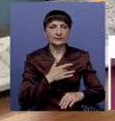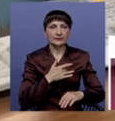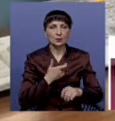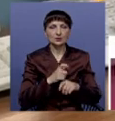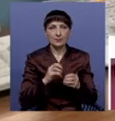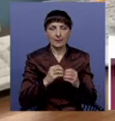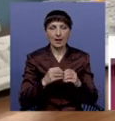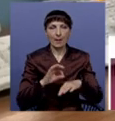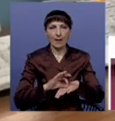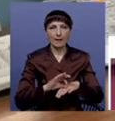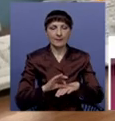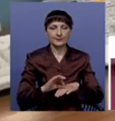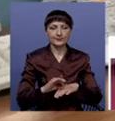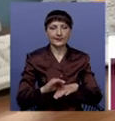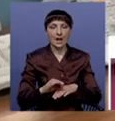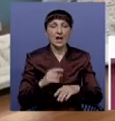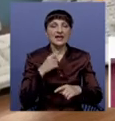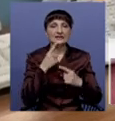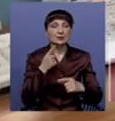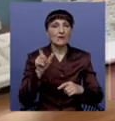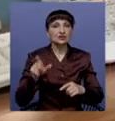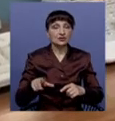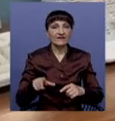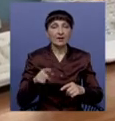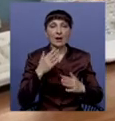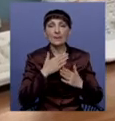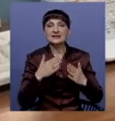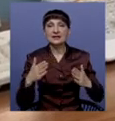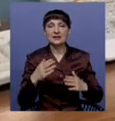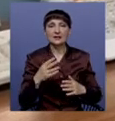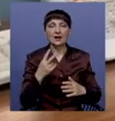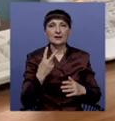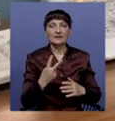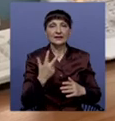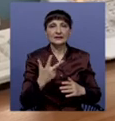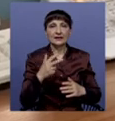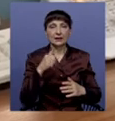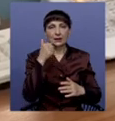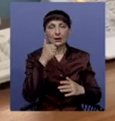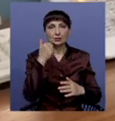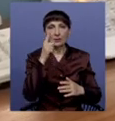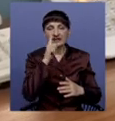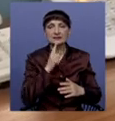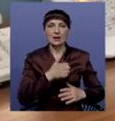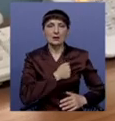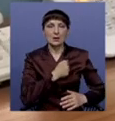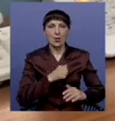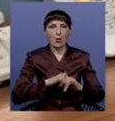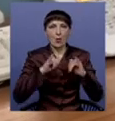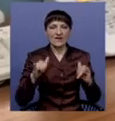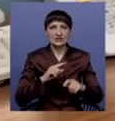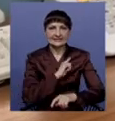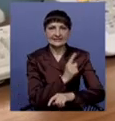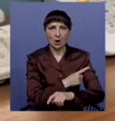пароксизмальной формы. Со слов пациента, последние 2-3 месяцев беспокоит учащение сердцебиения. После